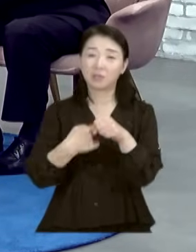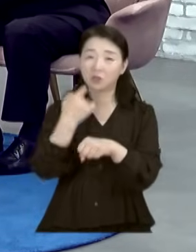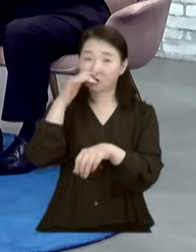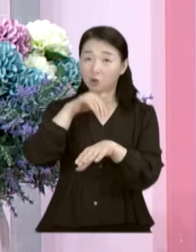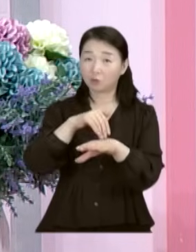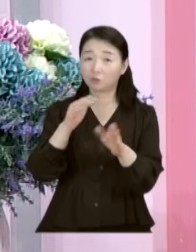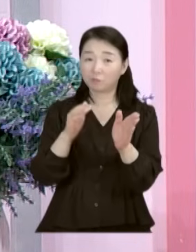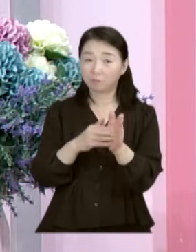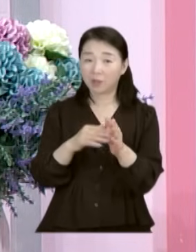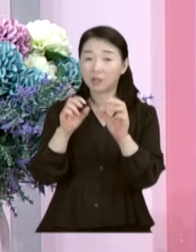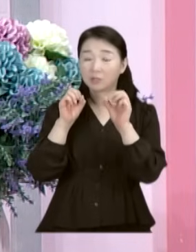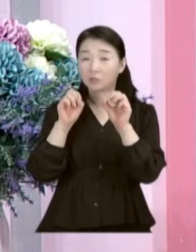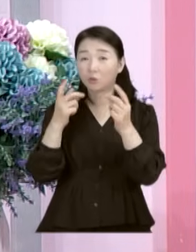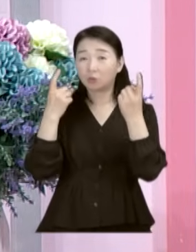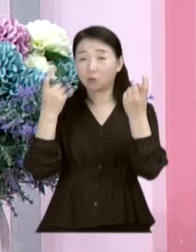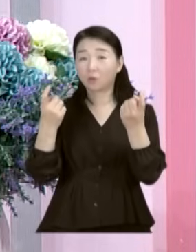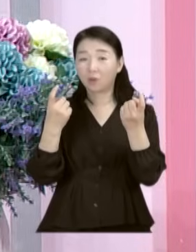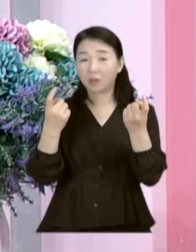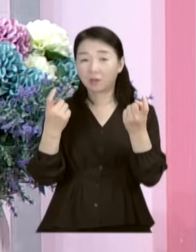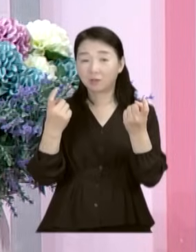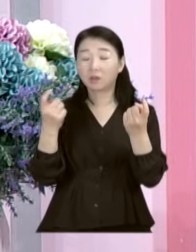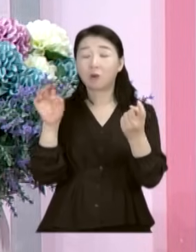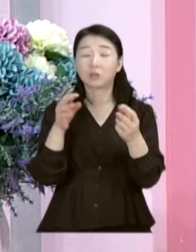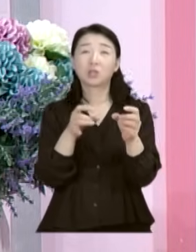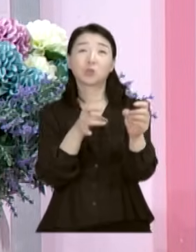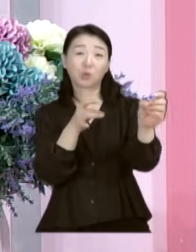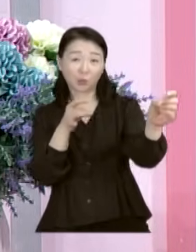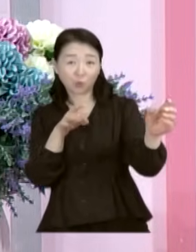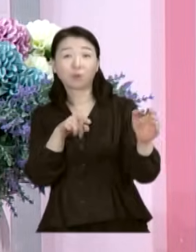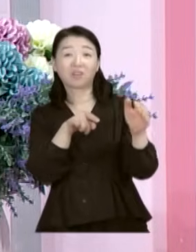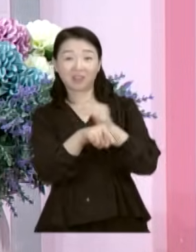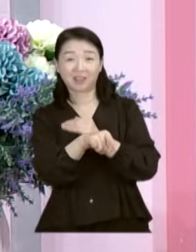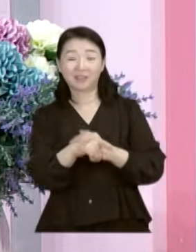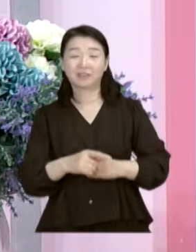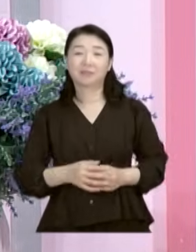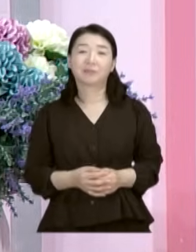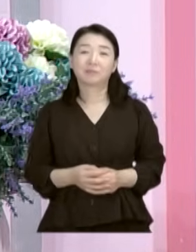동안 연수를 다 받고 선교 여행을 통영으로 떠났어요